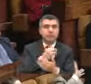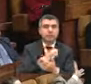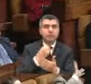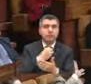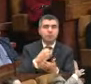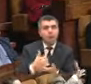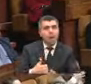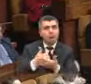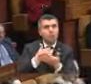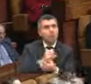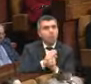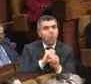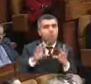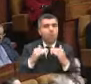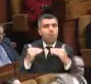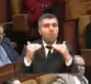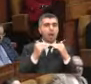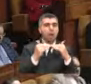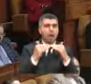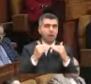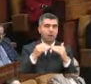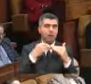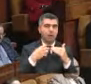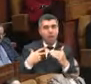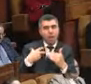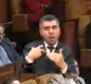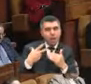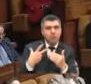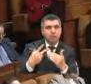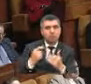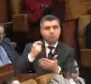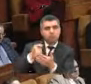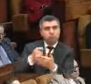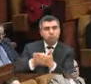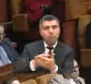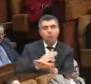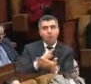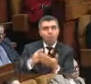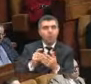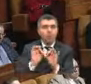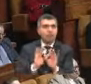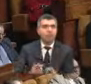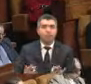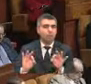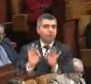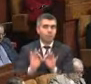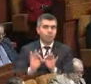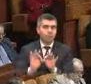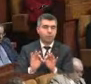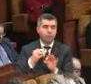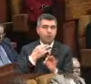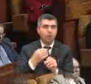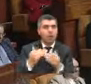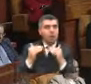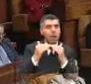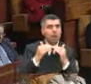القطاع الخاص تقريبا واحد 10% 20% من الأمراض اللي كاينة في المغرب، وين التجهيزات اللي عنده تفوق تقريبا 90% التجهيزات اللي كاينة في